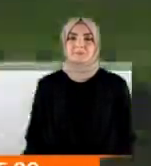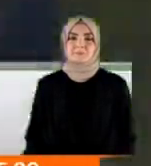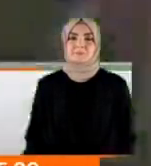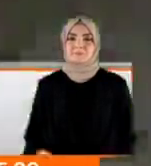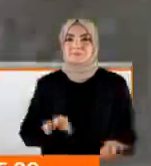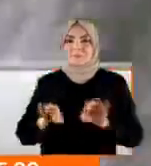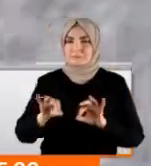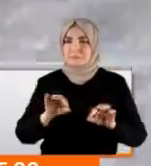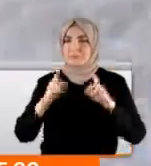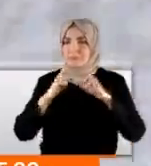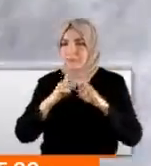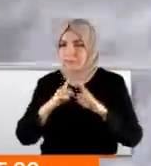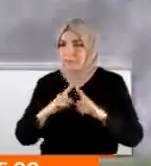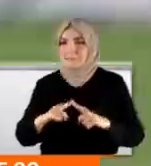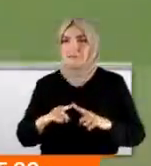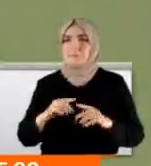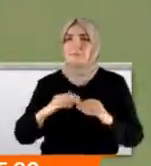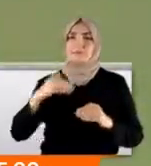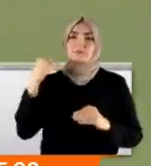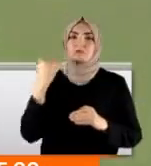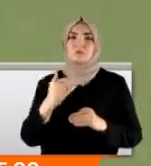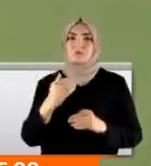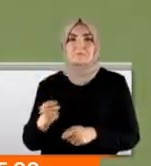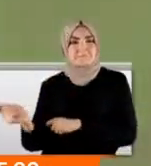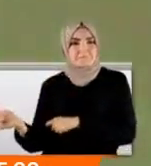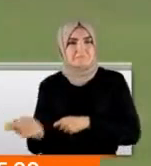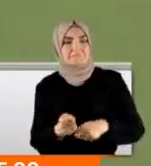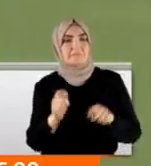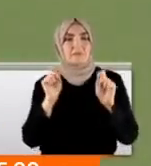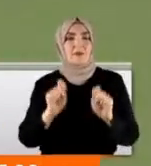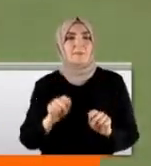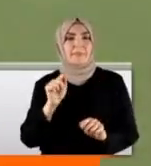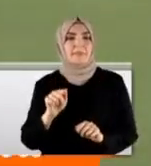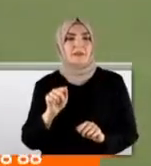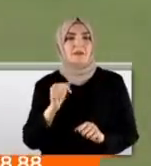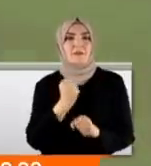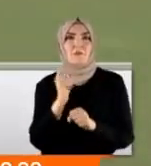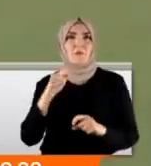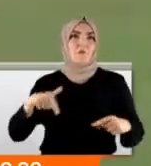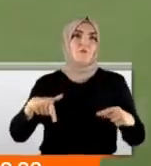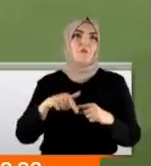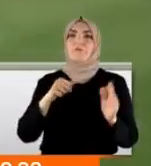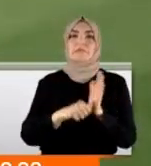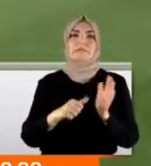Ölçtü, biçti, hesapladı. Sonrasında öyle bir atış yaptı ki golf tarihine adını yazdırdı.